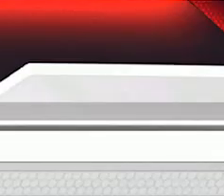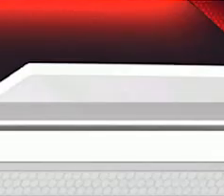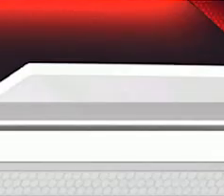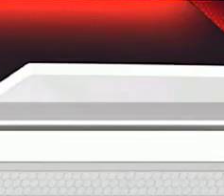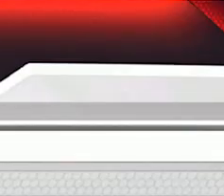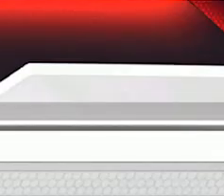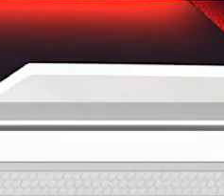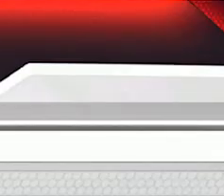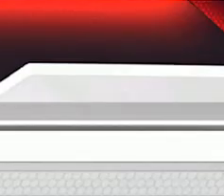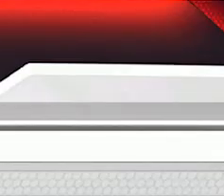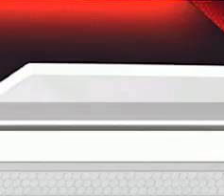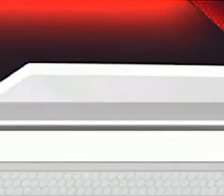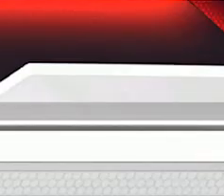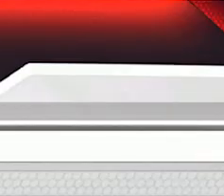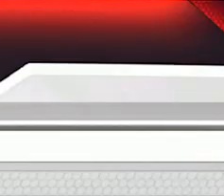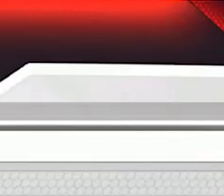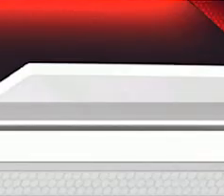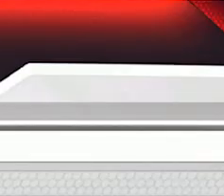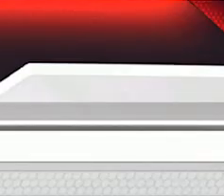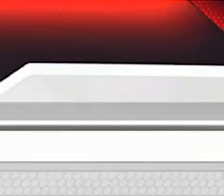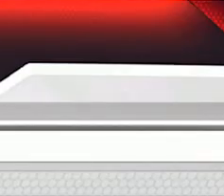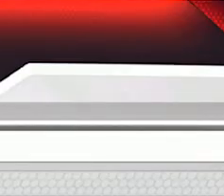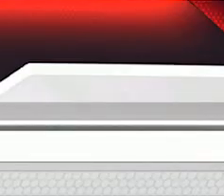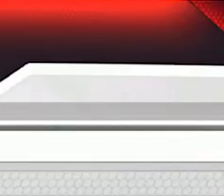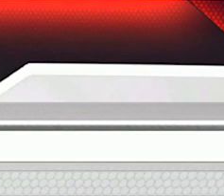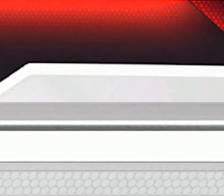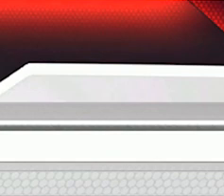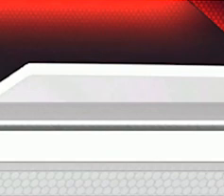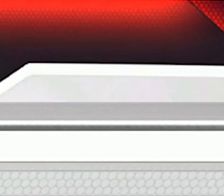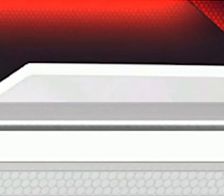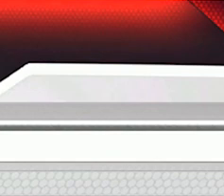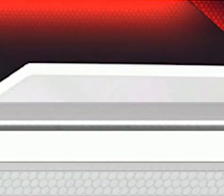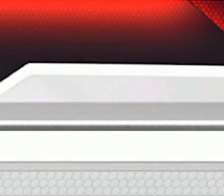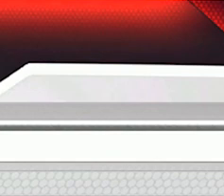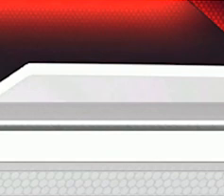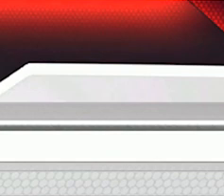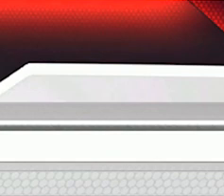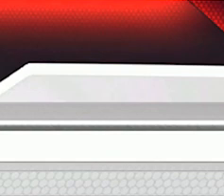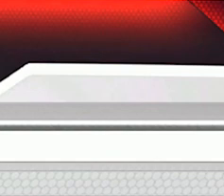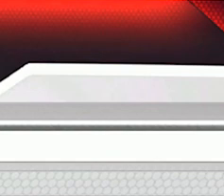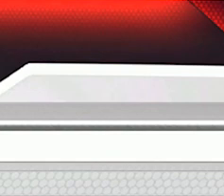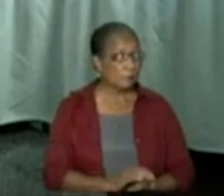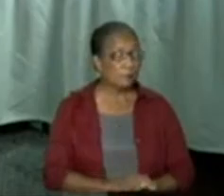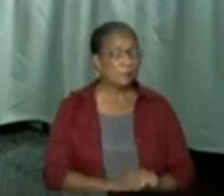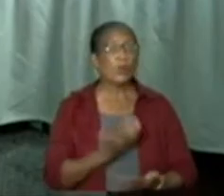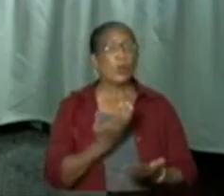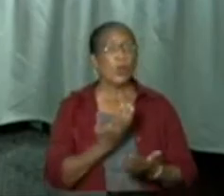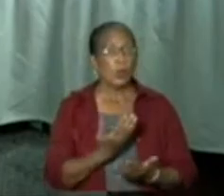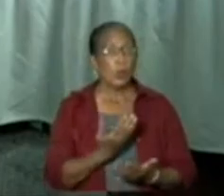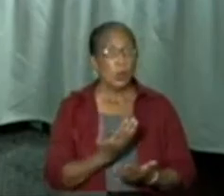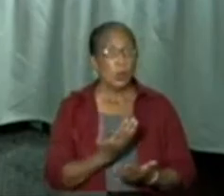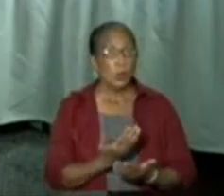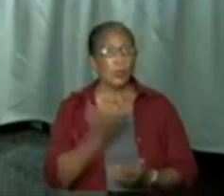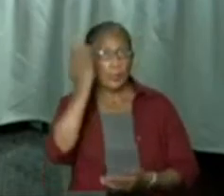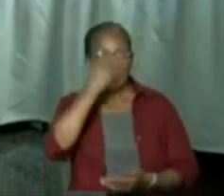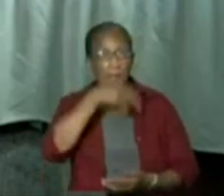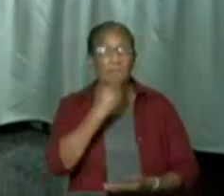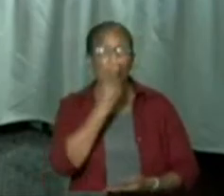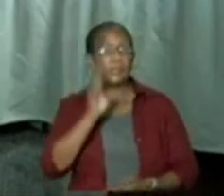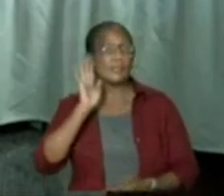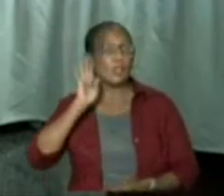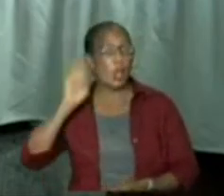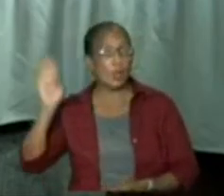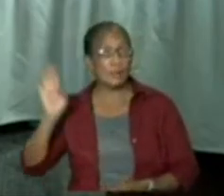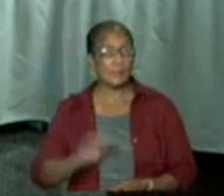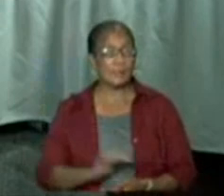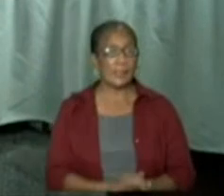Tijdens de wekelijkse COVID-19 persconferentie presenteerde de voorzitter van de stuurgroep communicatie, Dr. Sunita Nananpandey